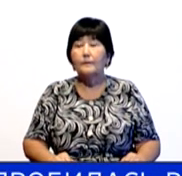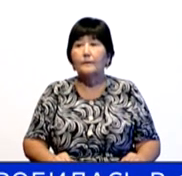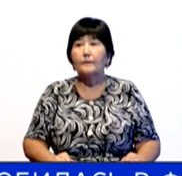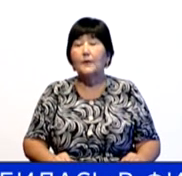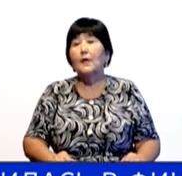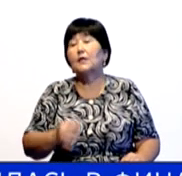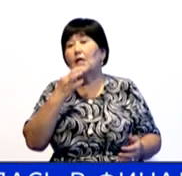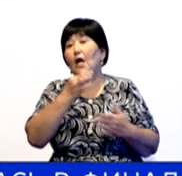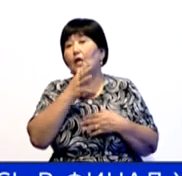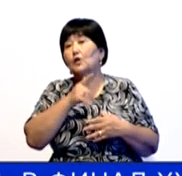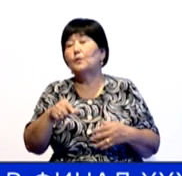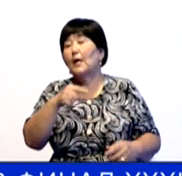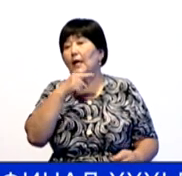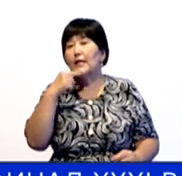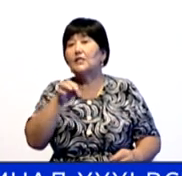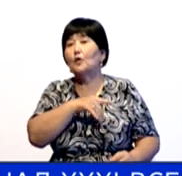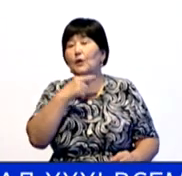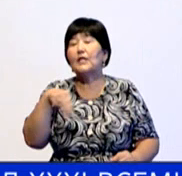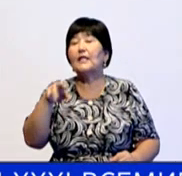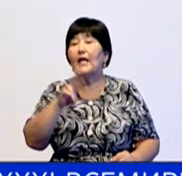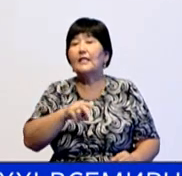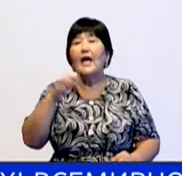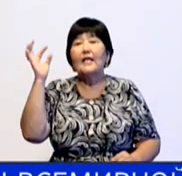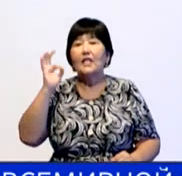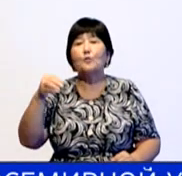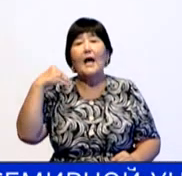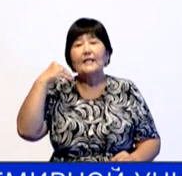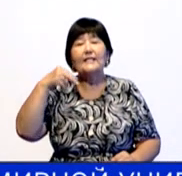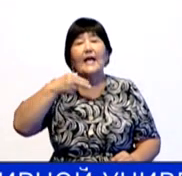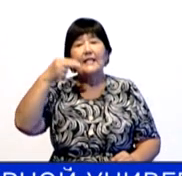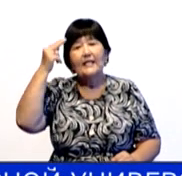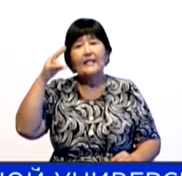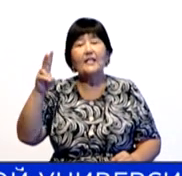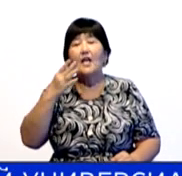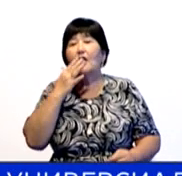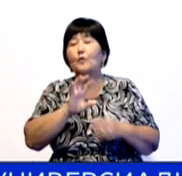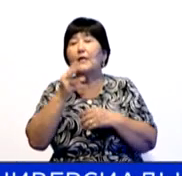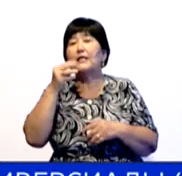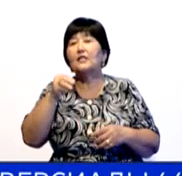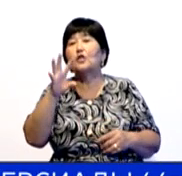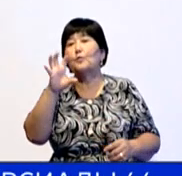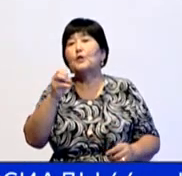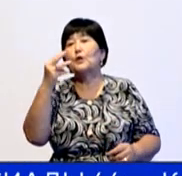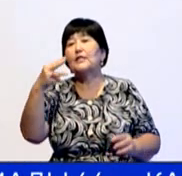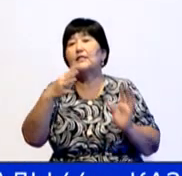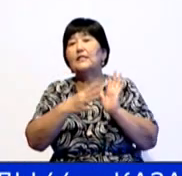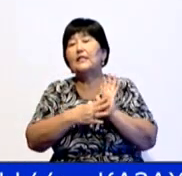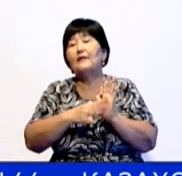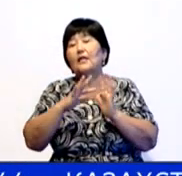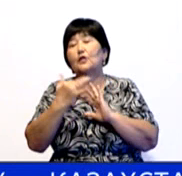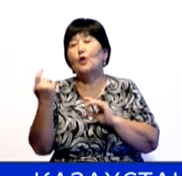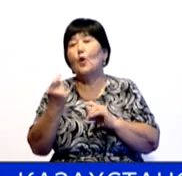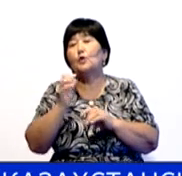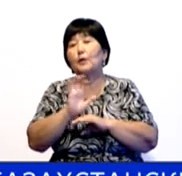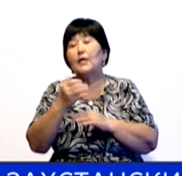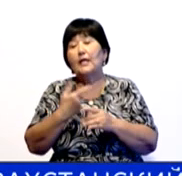За отчетный период в Россию, Беларусь, Данию, Германию, Таджикистан, Китай, Нидерланды экспортировано 3539 тонн сельхозпродукции,